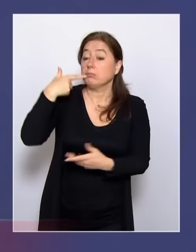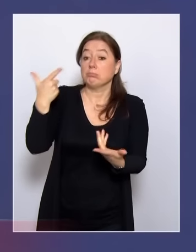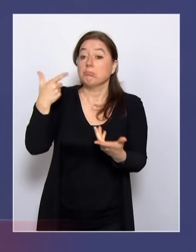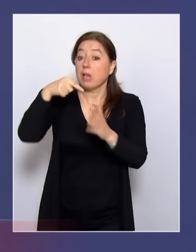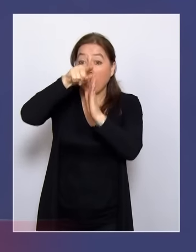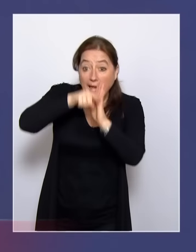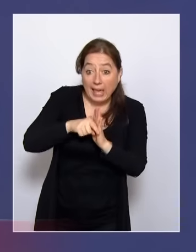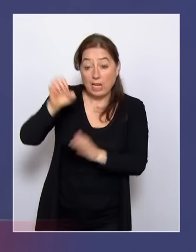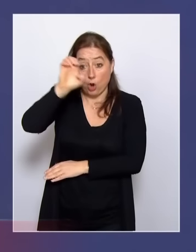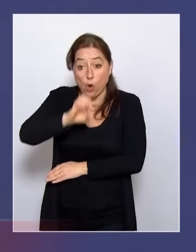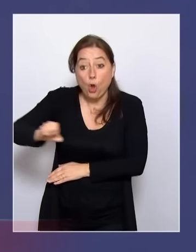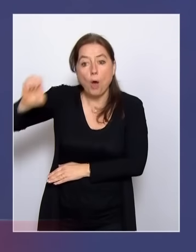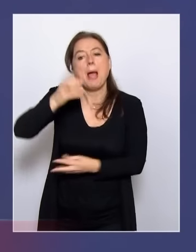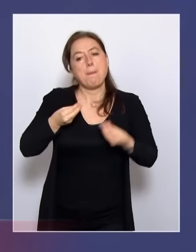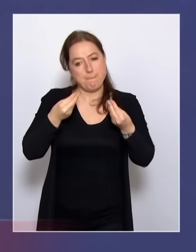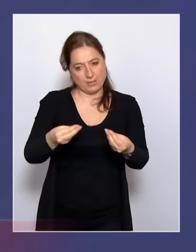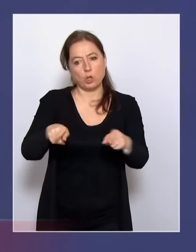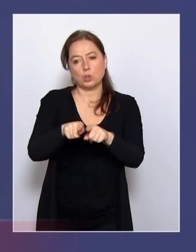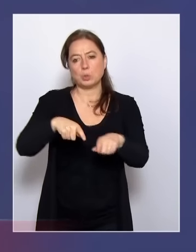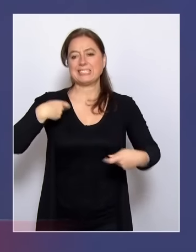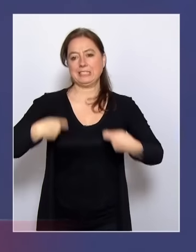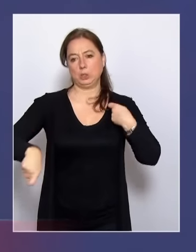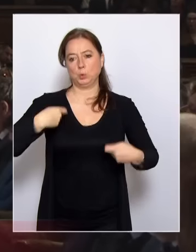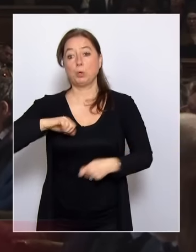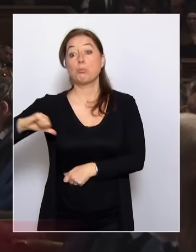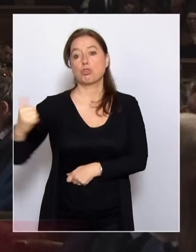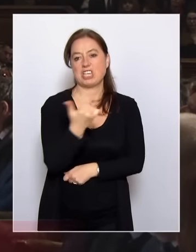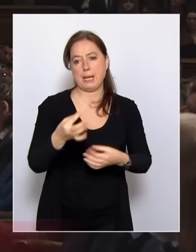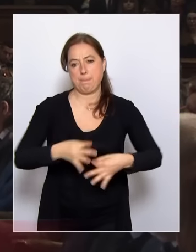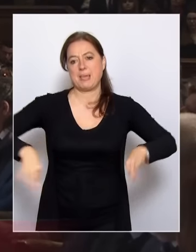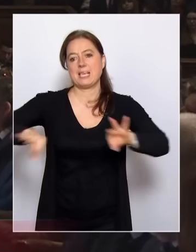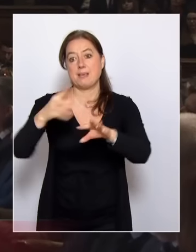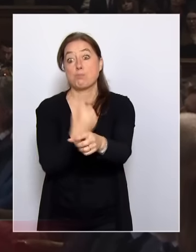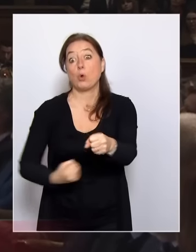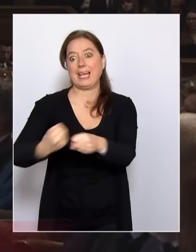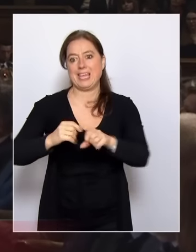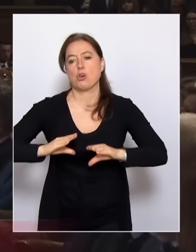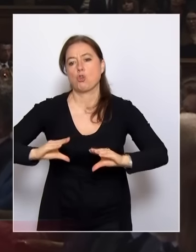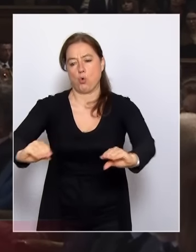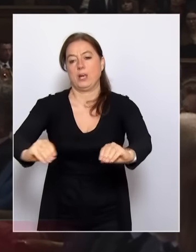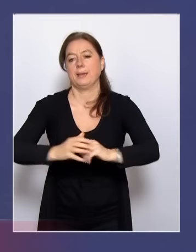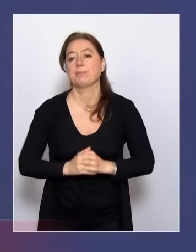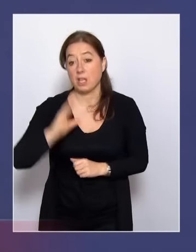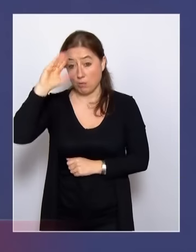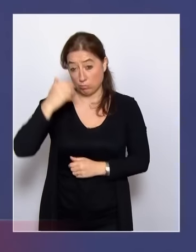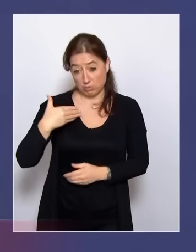qui en relève mais de laisser de la flexibilité nationale dans la mise en oeuvre. C'est pourquoi aussi les prochaines années, la prochaine mandature